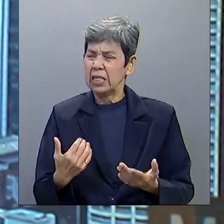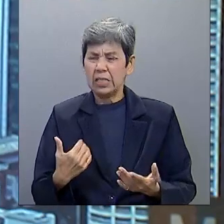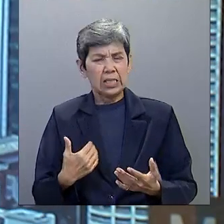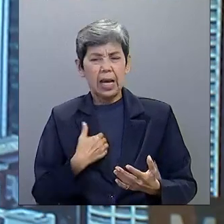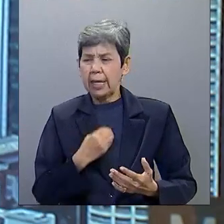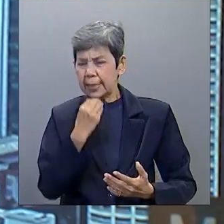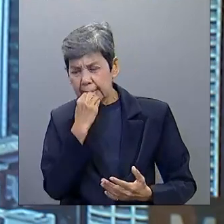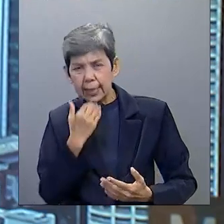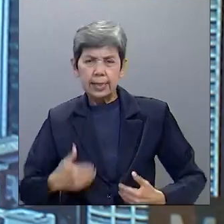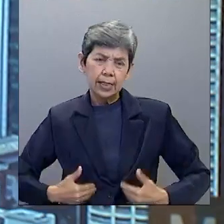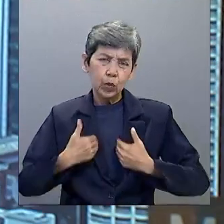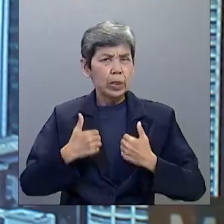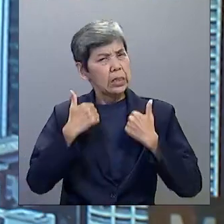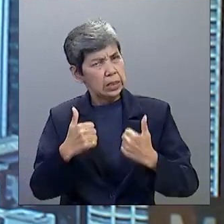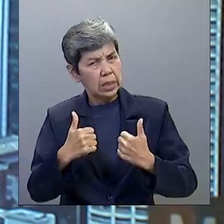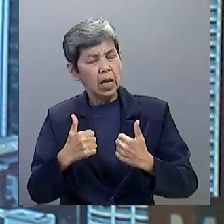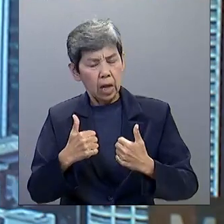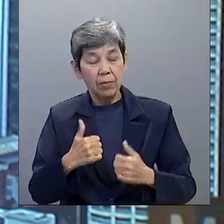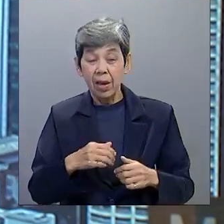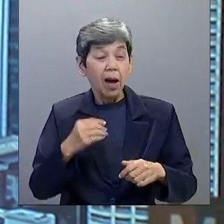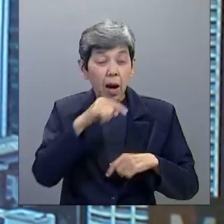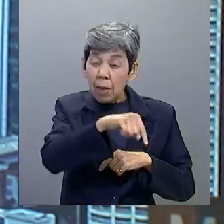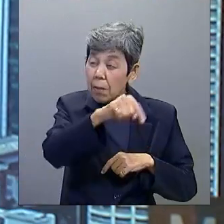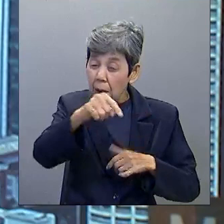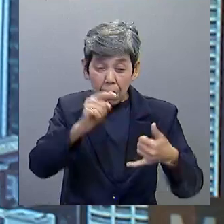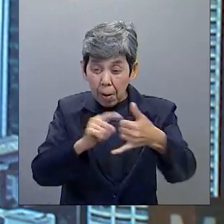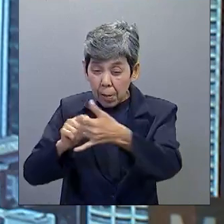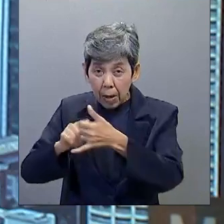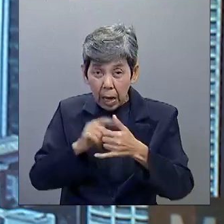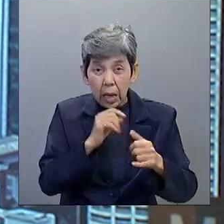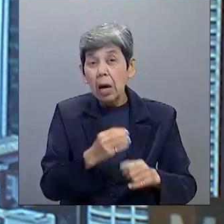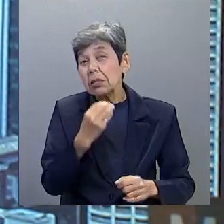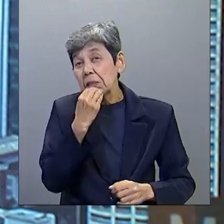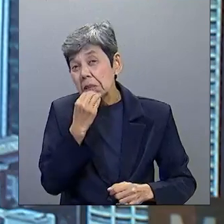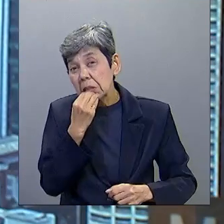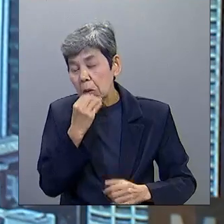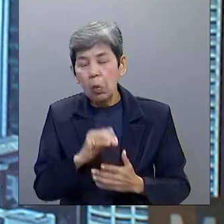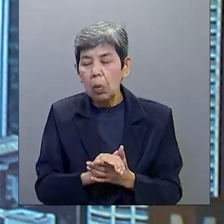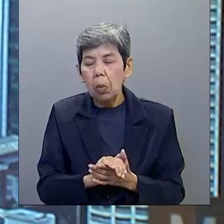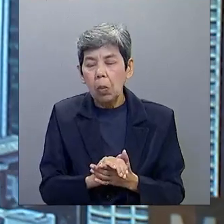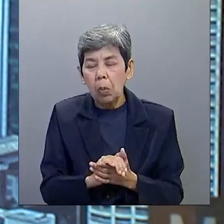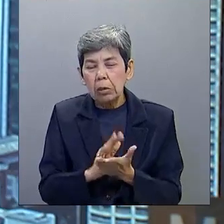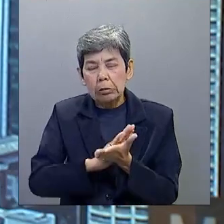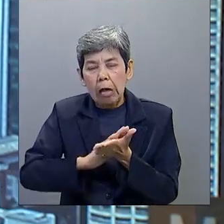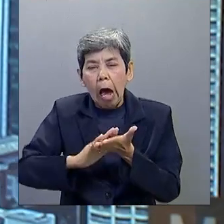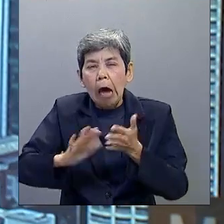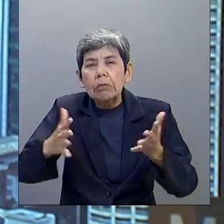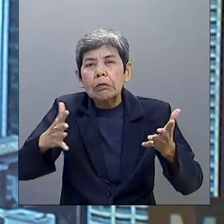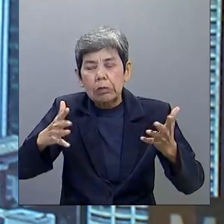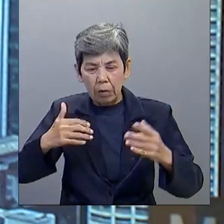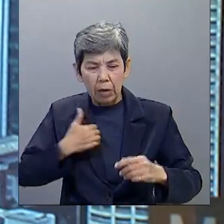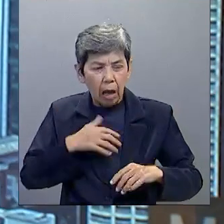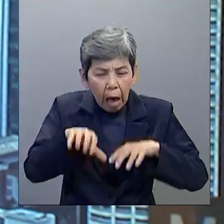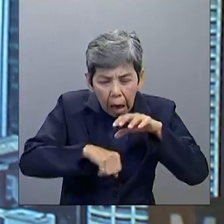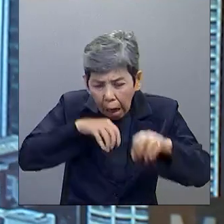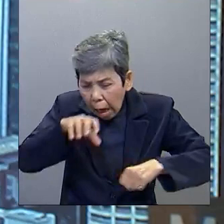การกินการอยู่ที่ดีขึ้นต้องบอกว่าพี่ๆไร้บ้านบางส่วนนะคะเรื่องของอาหารการกินอาจจะไม่ได้ถูกสุขลักษณะบางทีอาจจะต้องไปหา